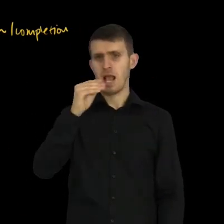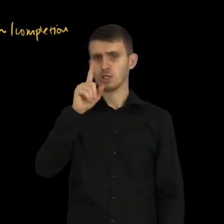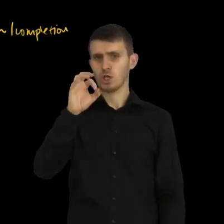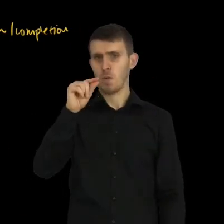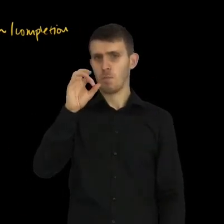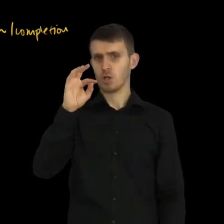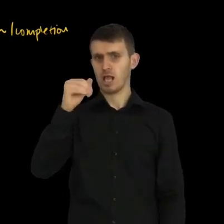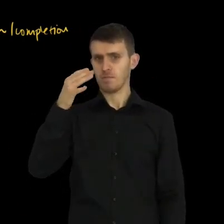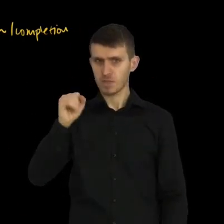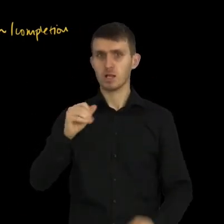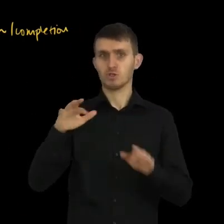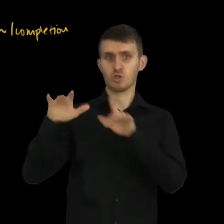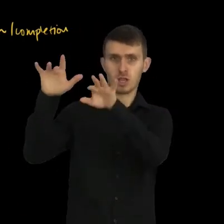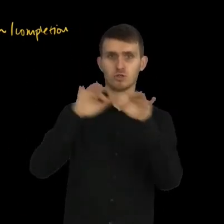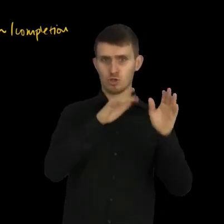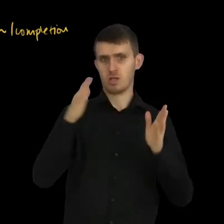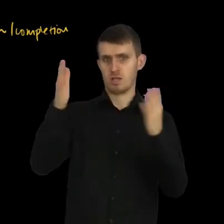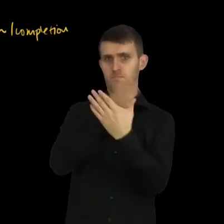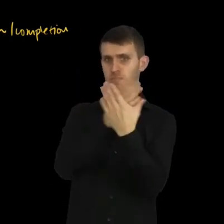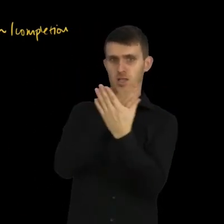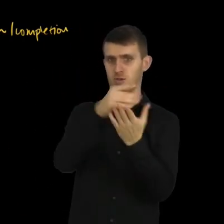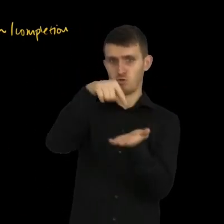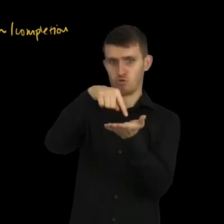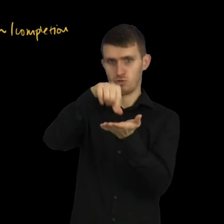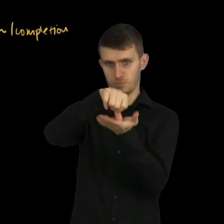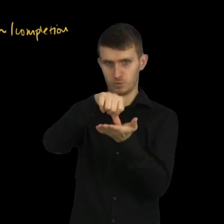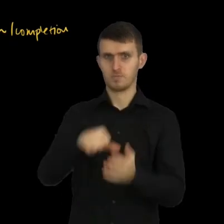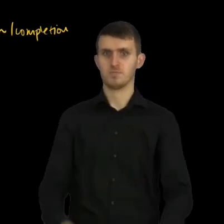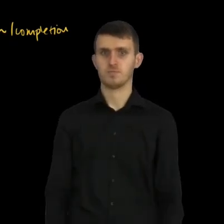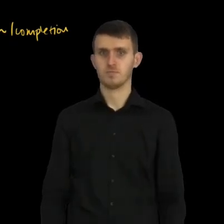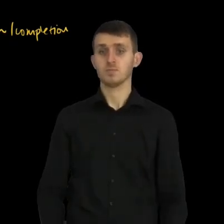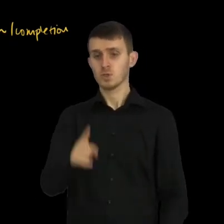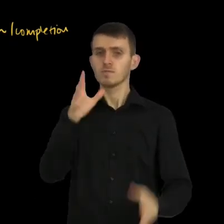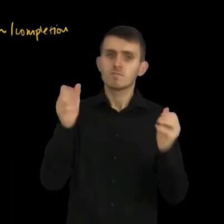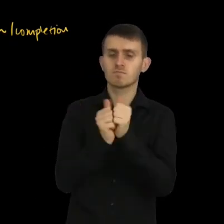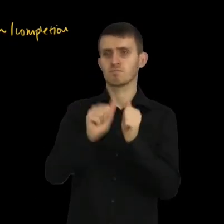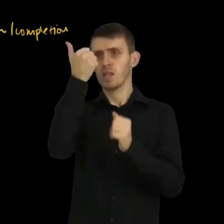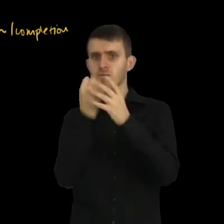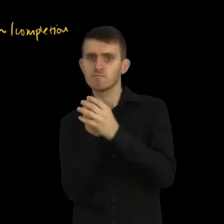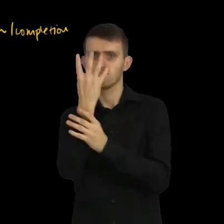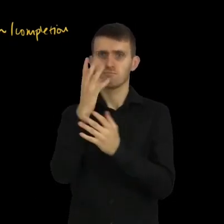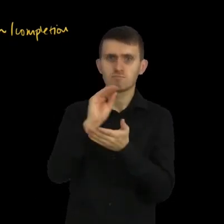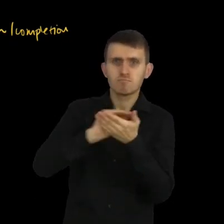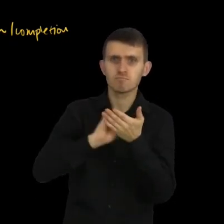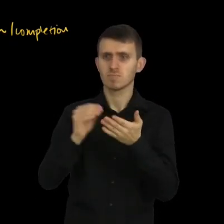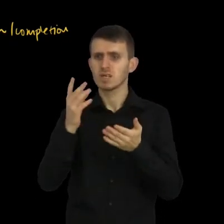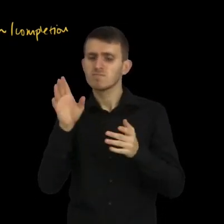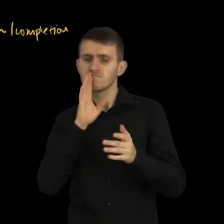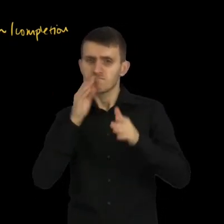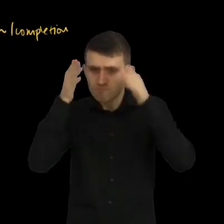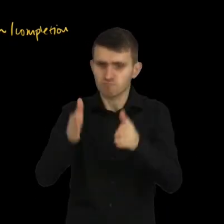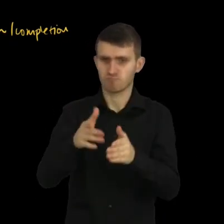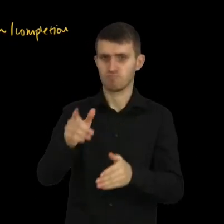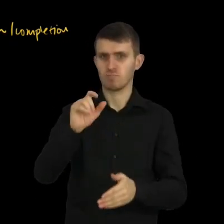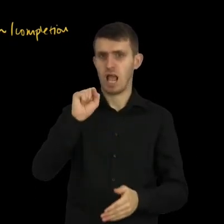cały ten obszar nosi nazwę mezopotamii leży między dwiema rękami stamtąd pochodzą pierwsze